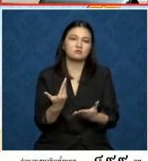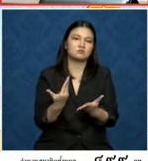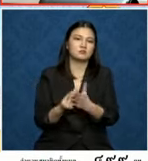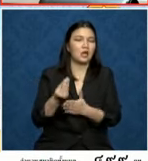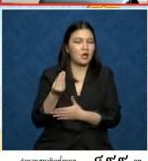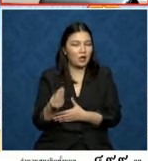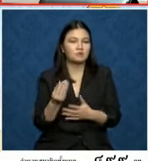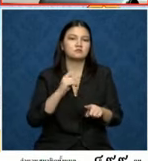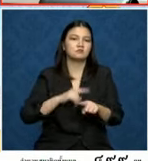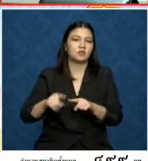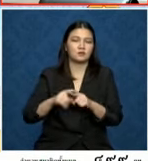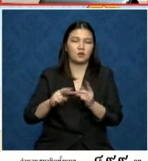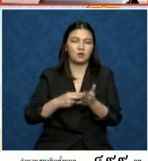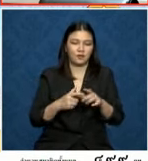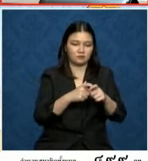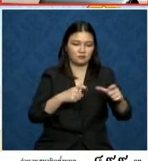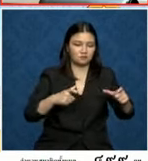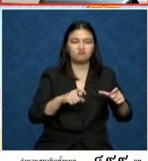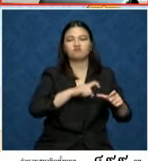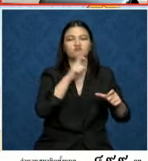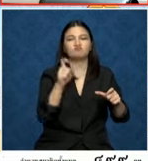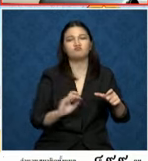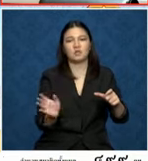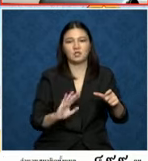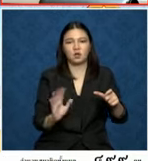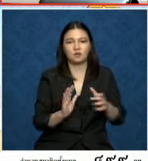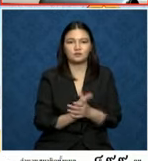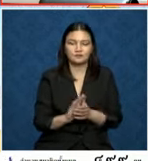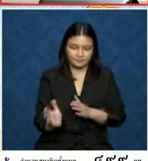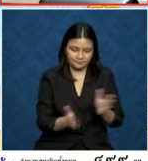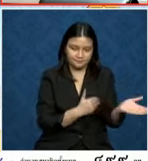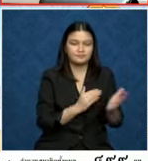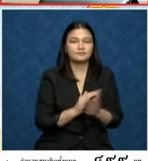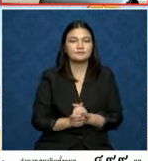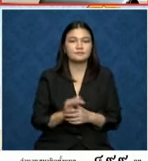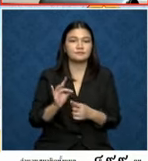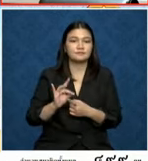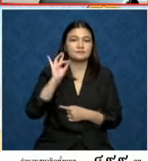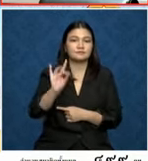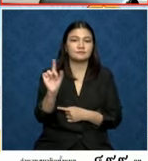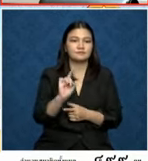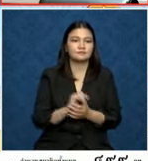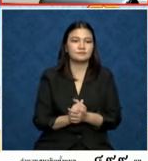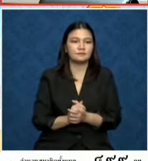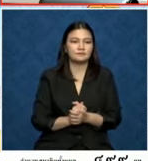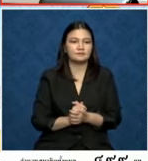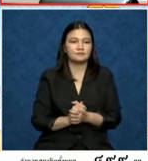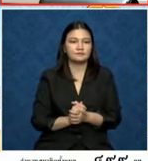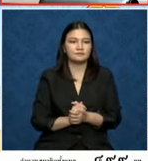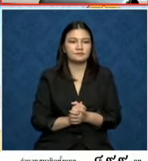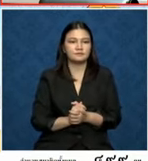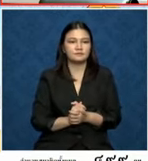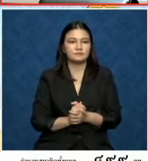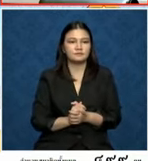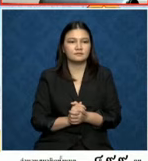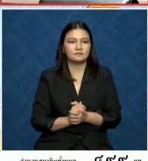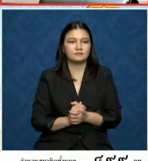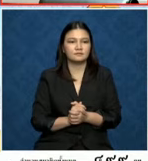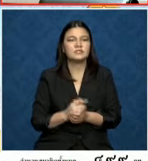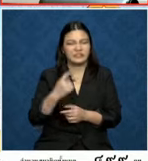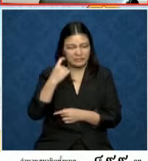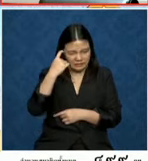างความน่าเชื่อถือโดยการใช้เช็คเป็นพิเศษอีกและข้อสุดท้ายข้อที่8ครับจึงเป็นที่มาที่ผมอภิปรายสนับสนุน